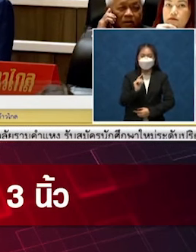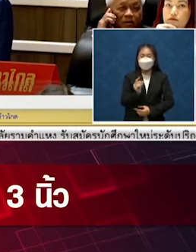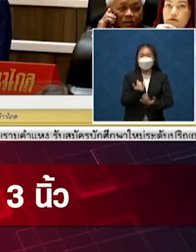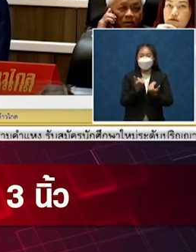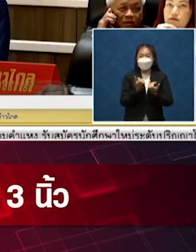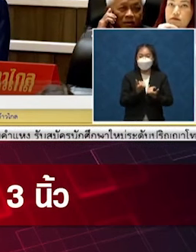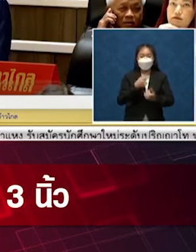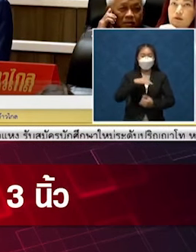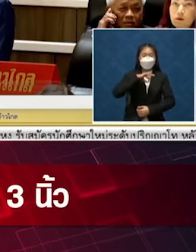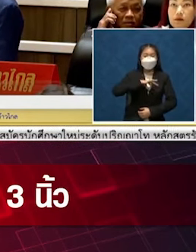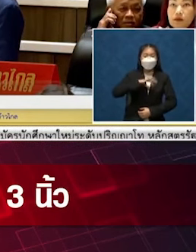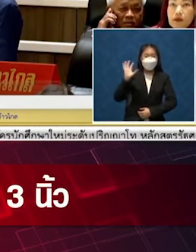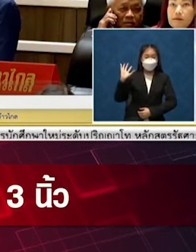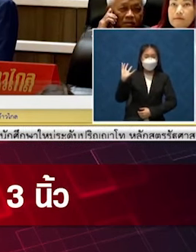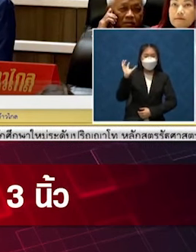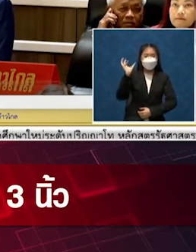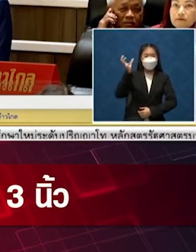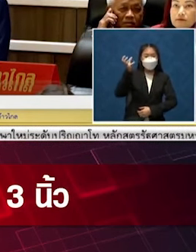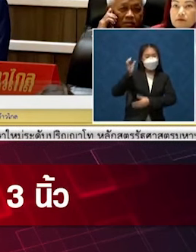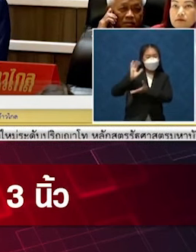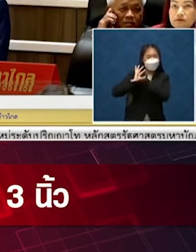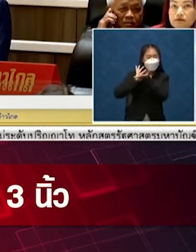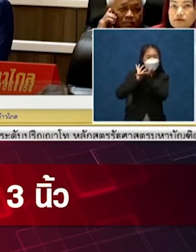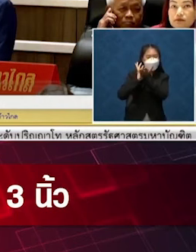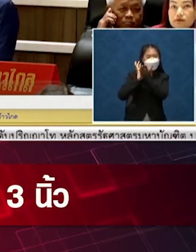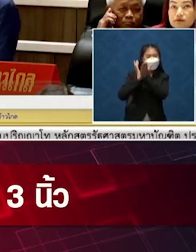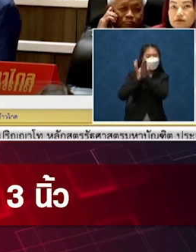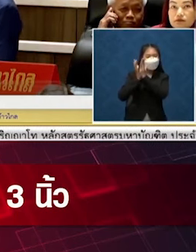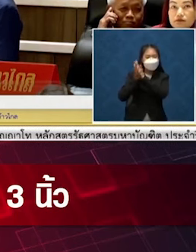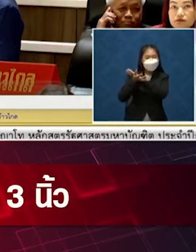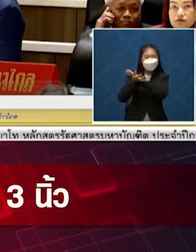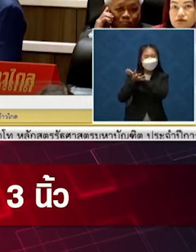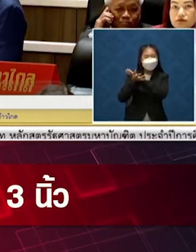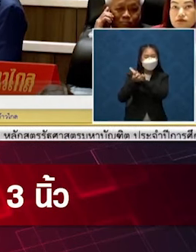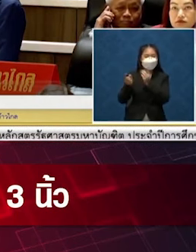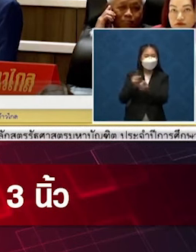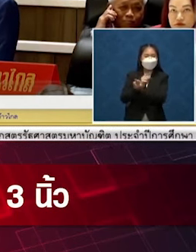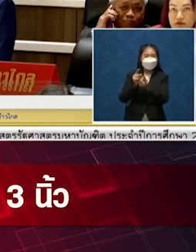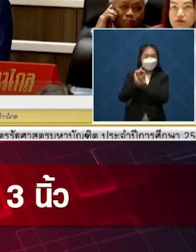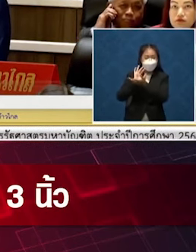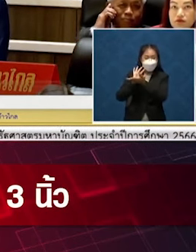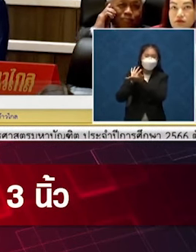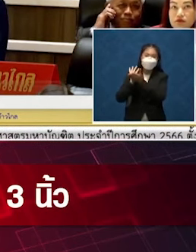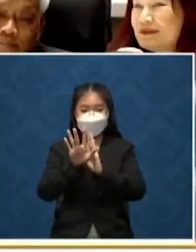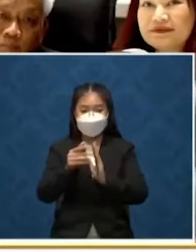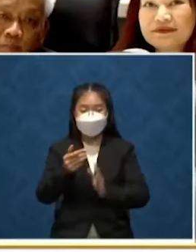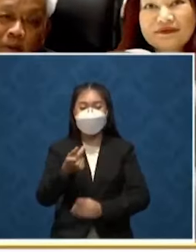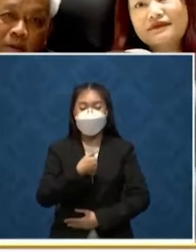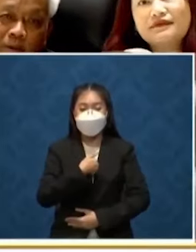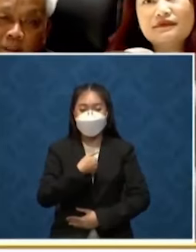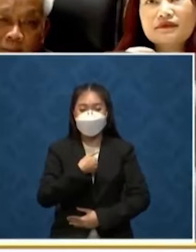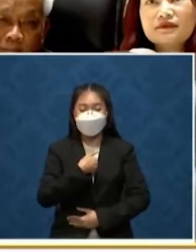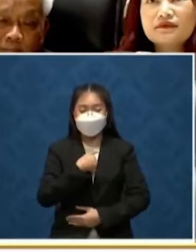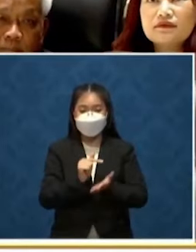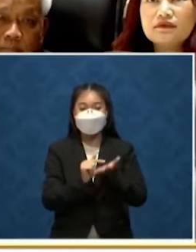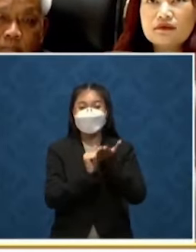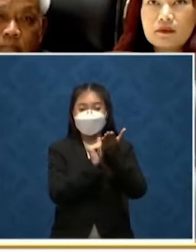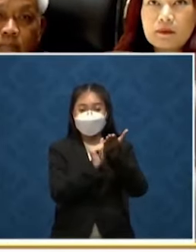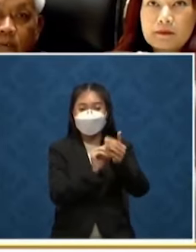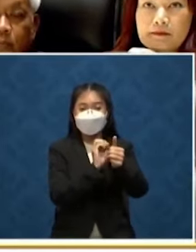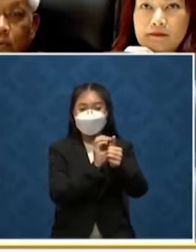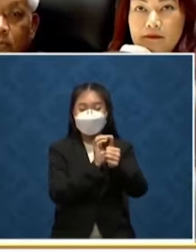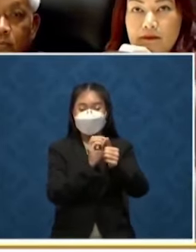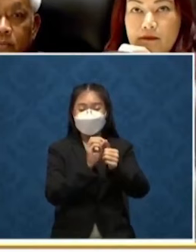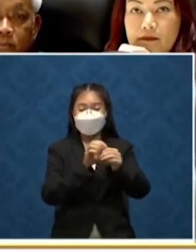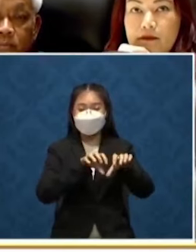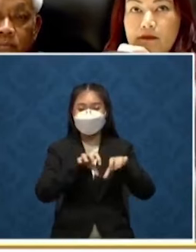ลายในสภาเกี่ยวกับเรื่องของคดีมาตรา 112กันนิดนึงนะฮะเชิญครับข้อเสนอแนะเพื่อที่จะให้การ